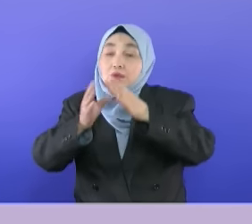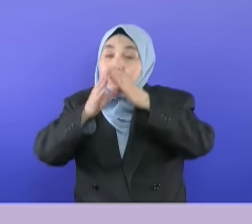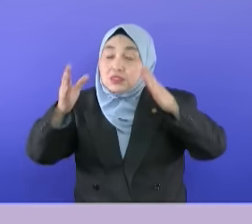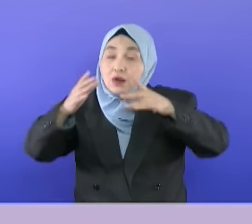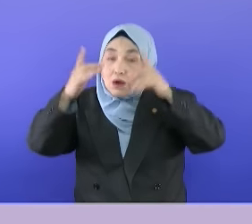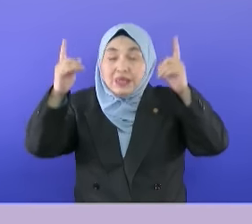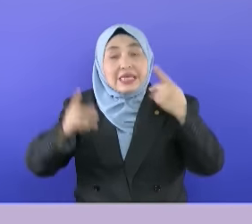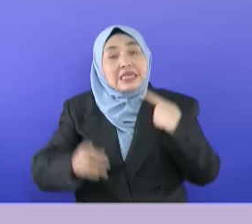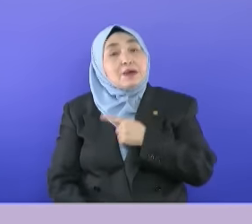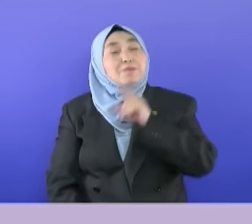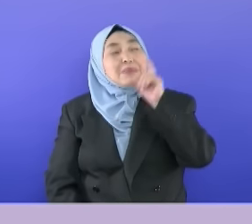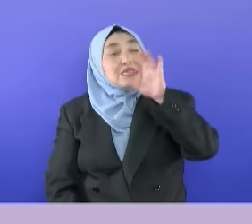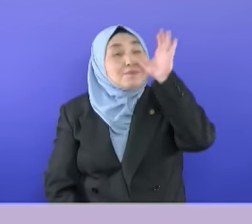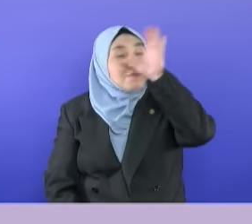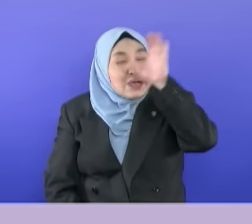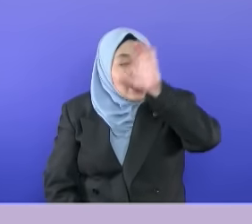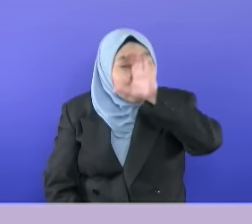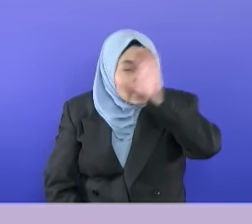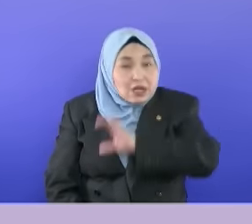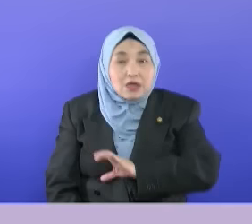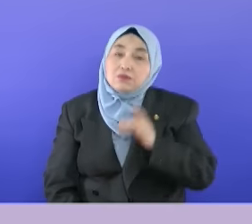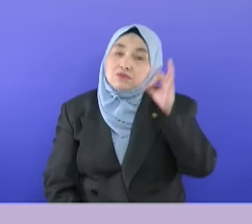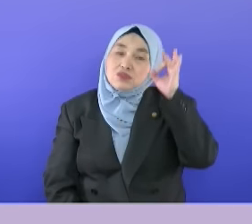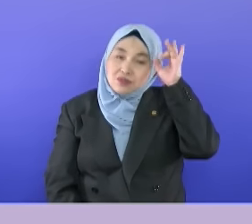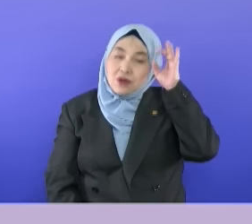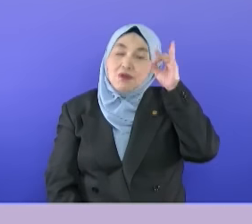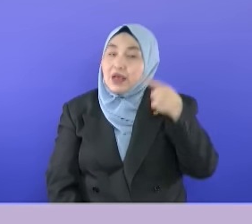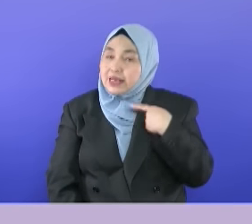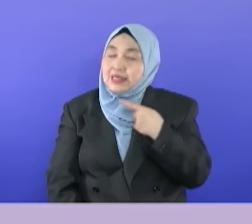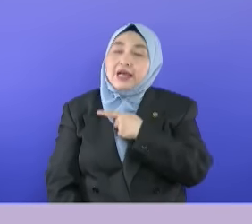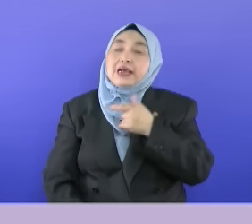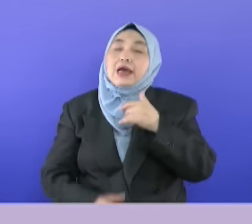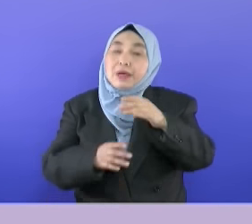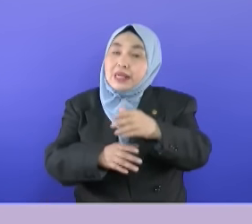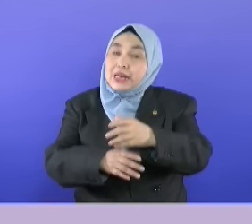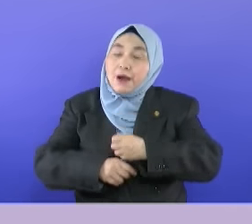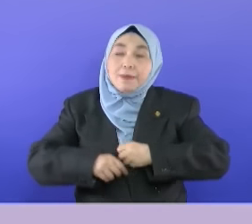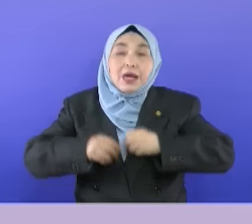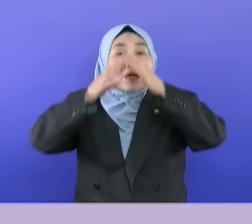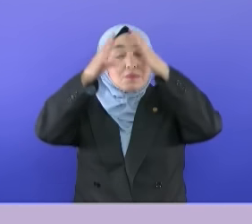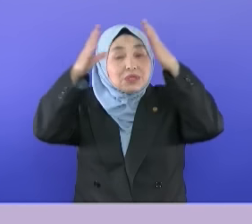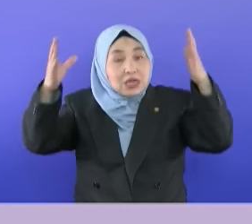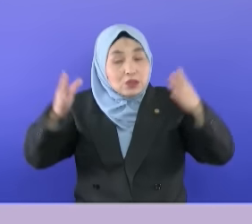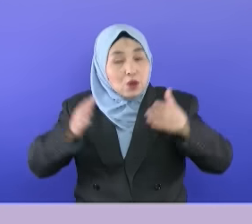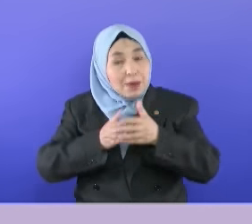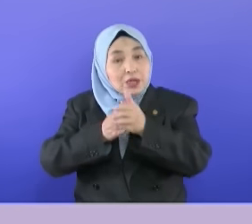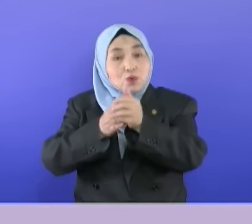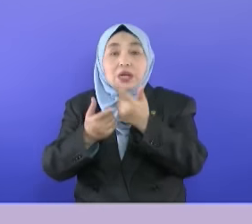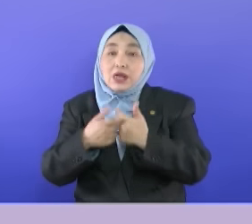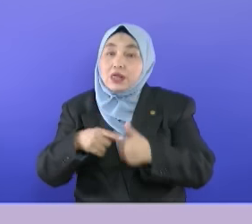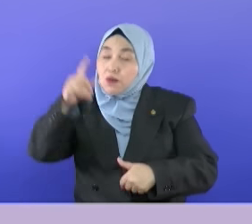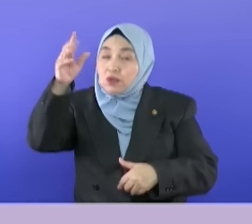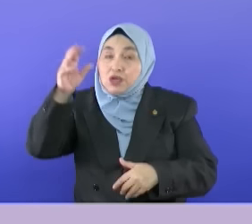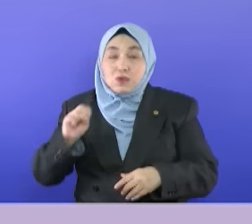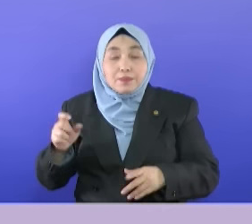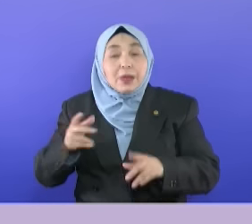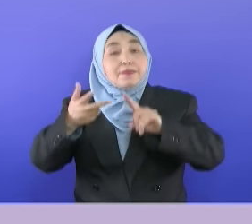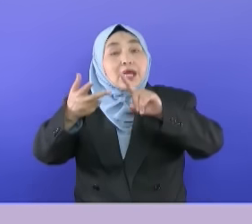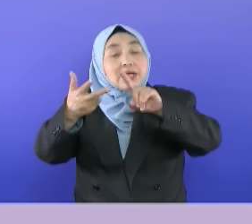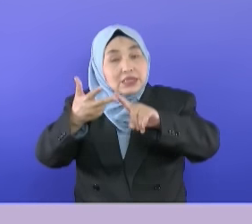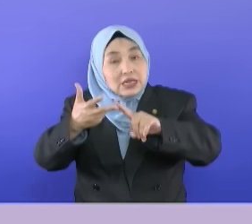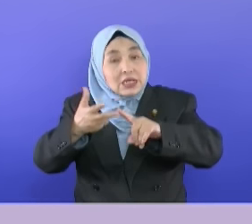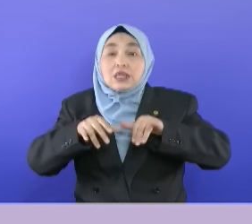mencari mencari dan Insyaallah kita akan mendapat kebesaran ataupun panduan daripada Allah subhanahu wa ta'ala yang ketiga